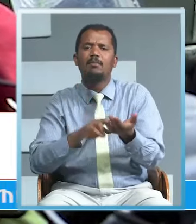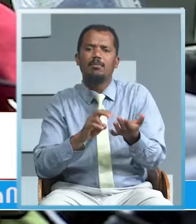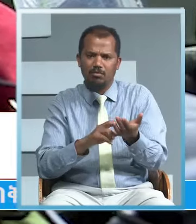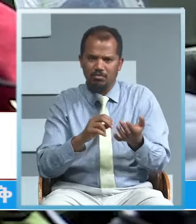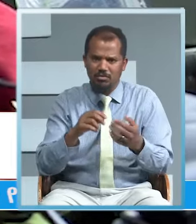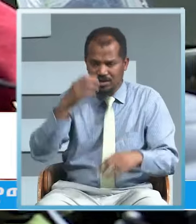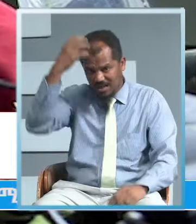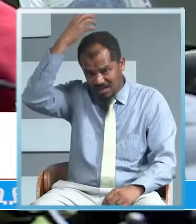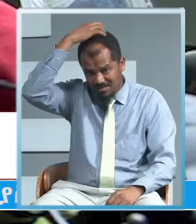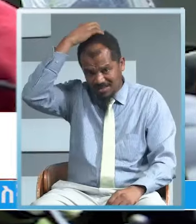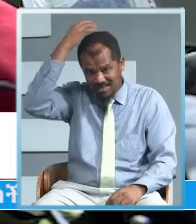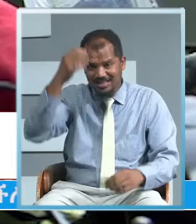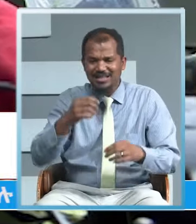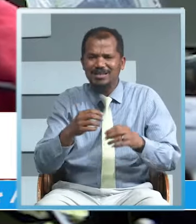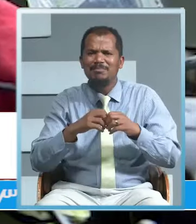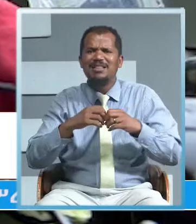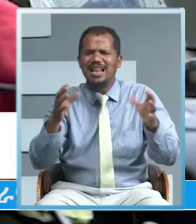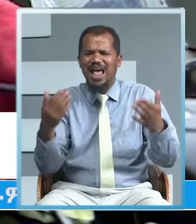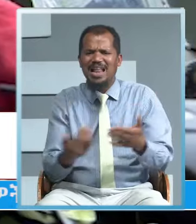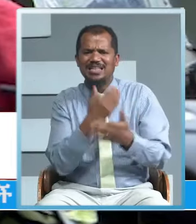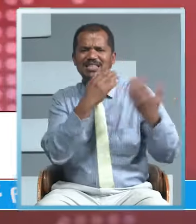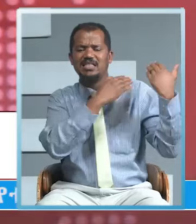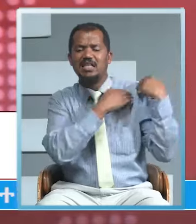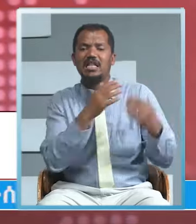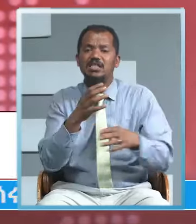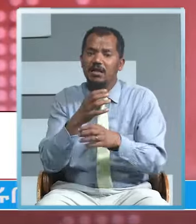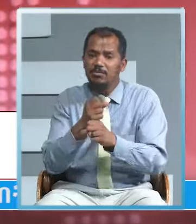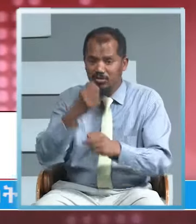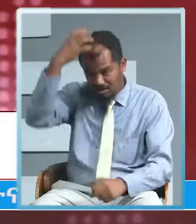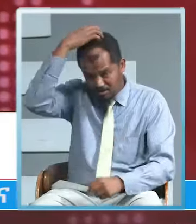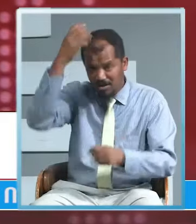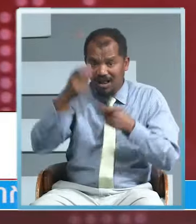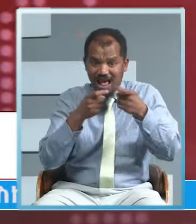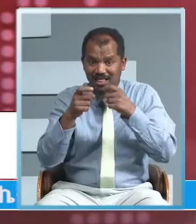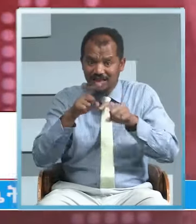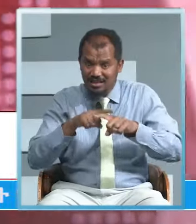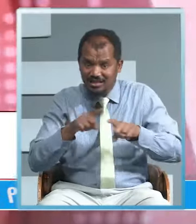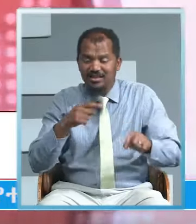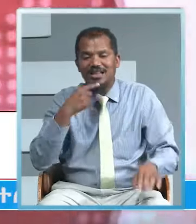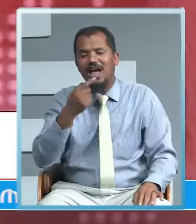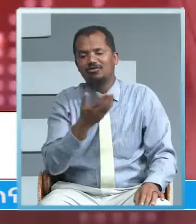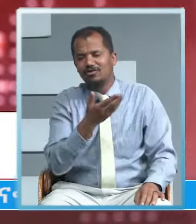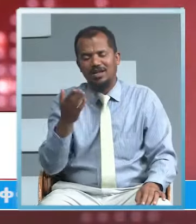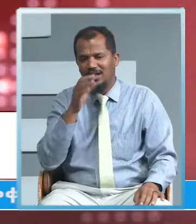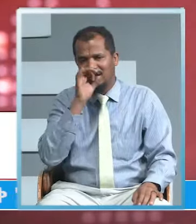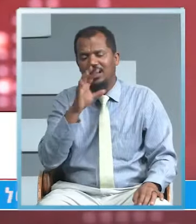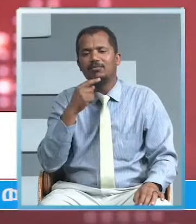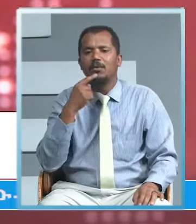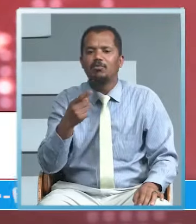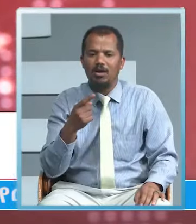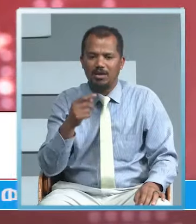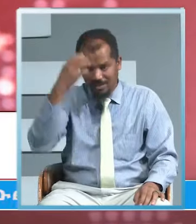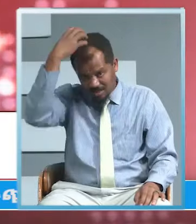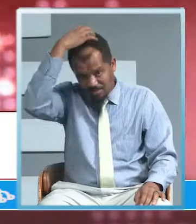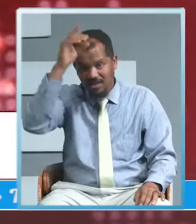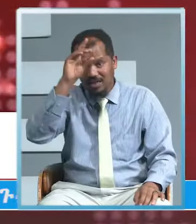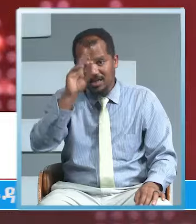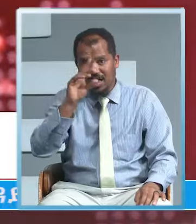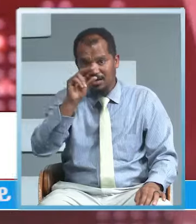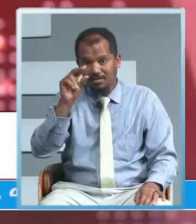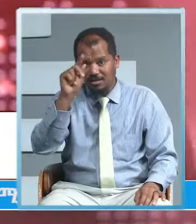አንብበውታል። ለመንግስት በተናውም ሆነ አዲስ ስልጣን ስለሚይዘው የመንግስት አስተዳደር ግን ያሉት ነገር የለም ተብሏል። የመንግስት